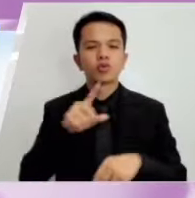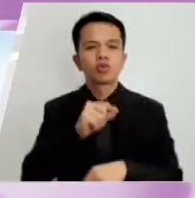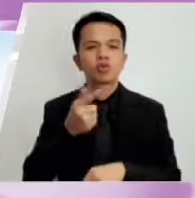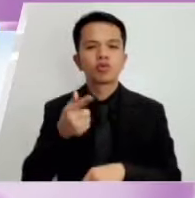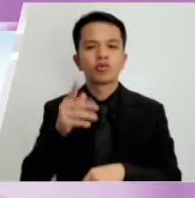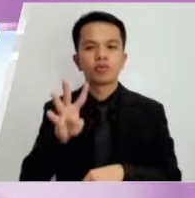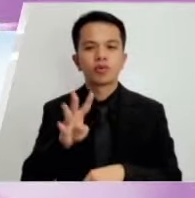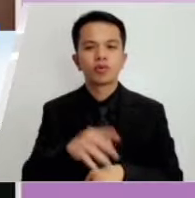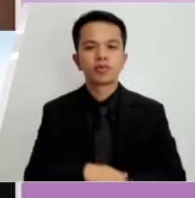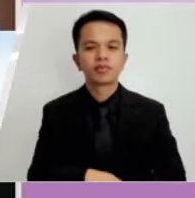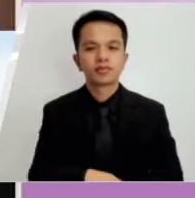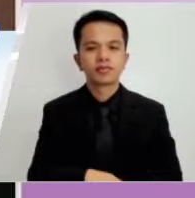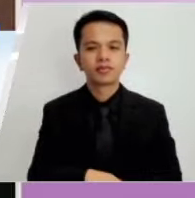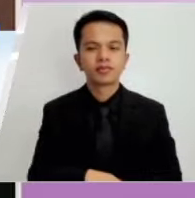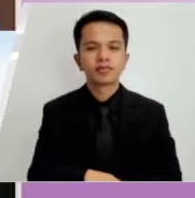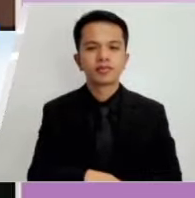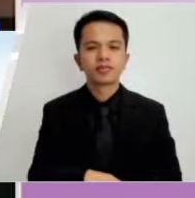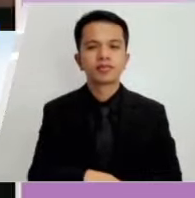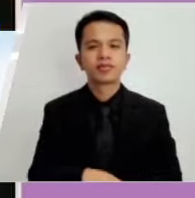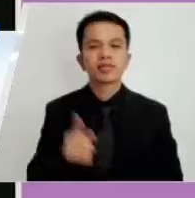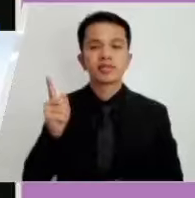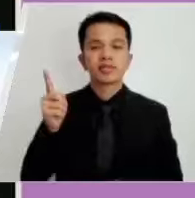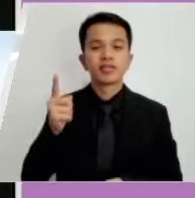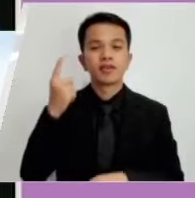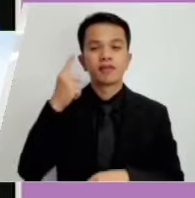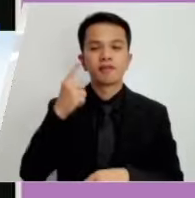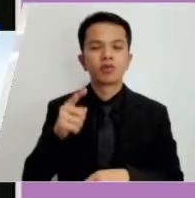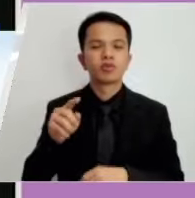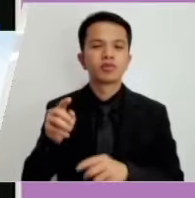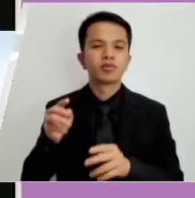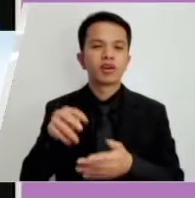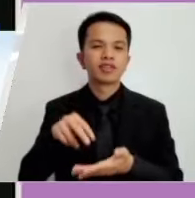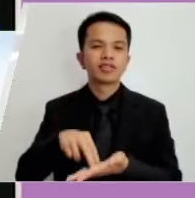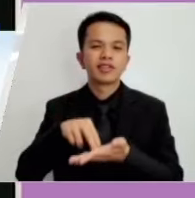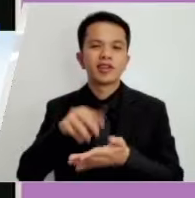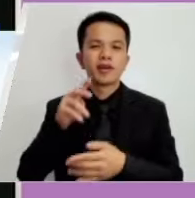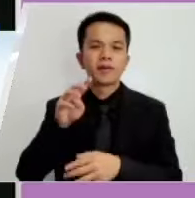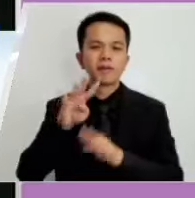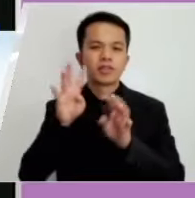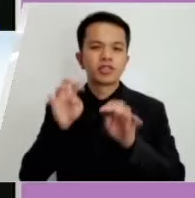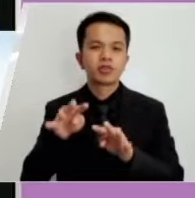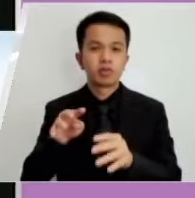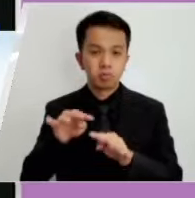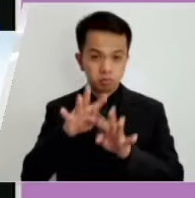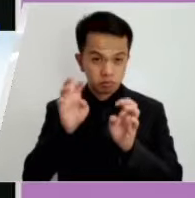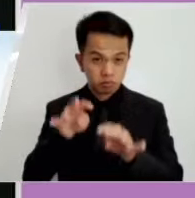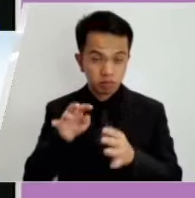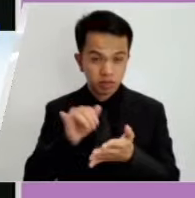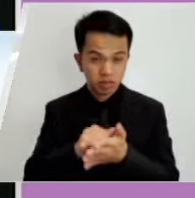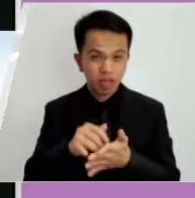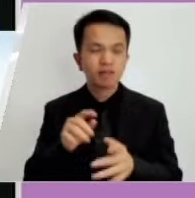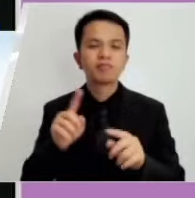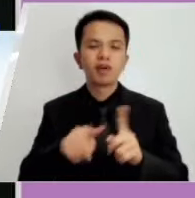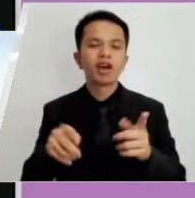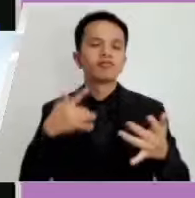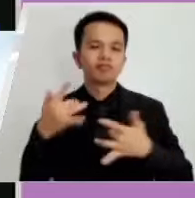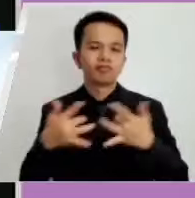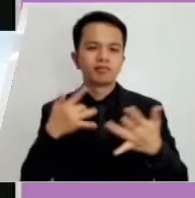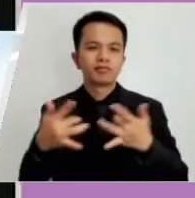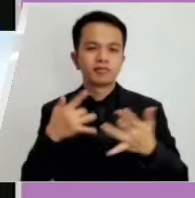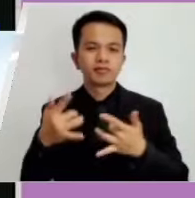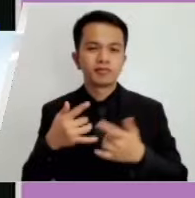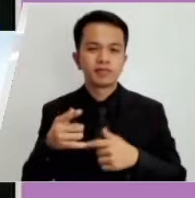one 10-minute mystery elevator. Pero hindi mystery ang excitement ni Cha Eun-woo na